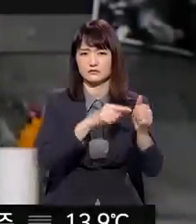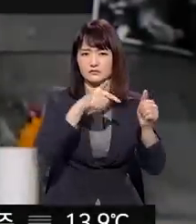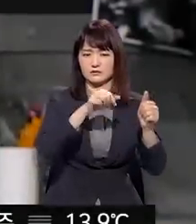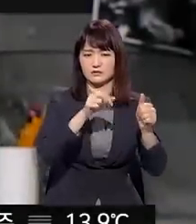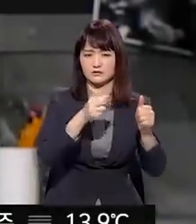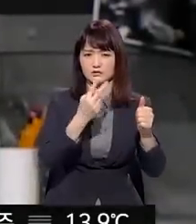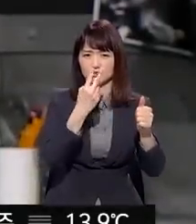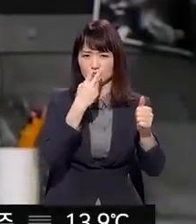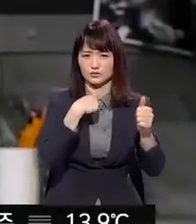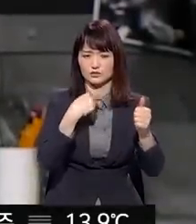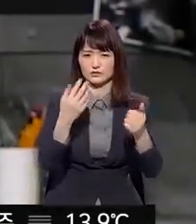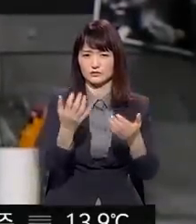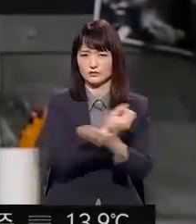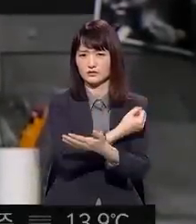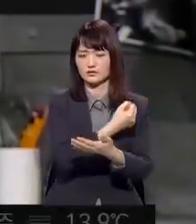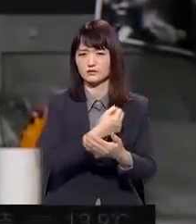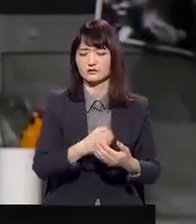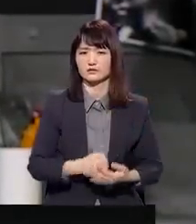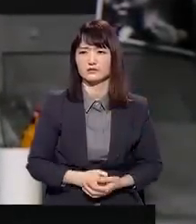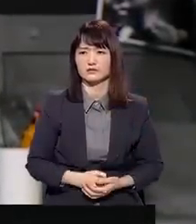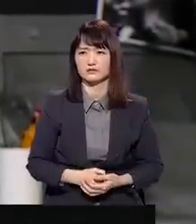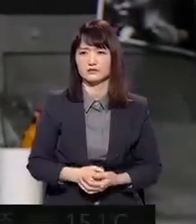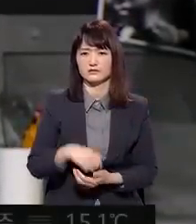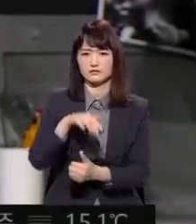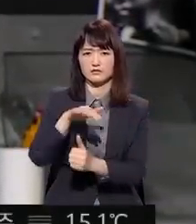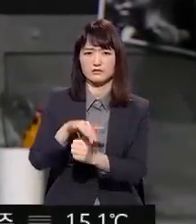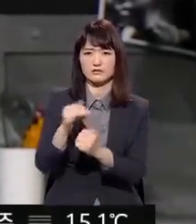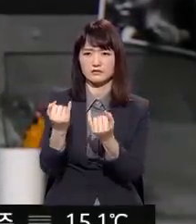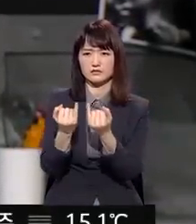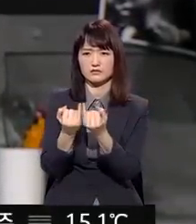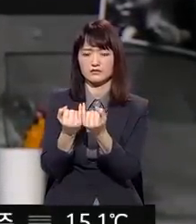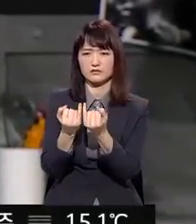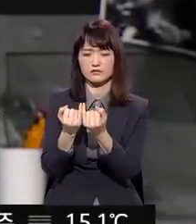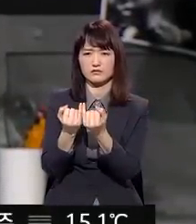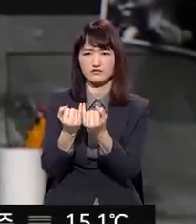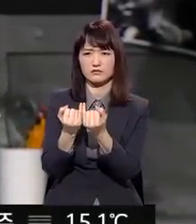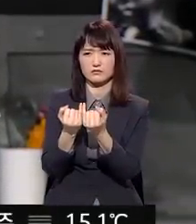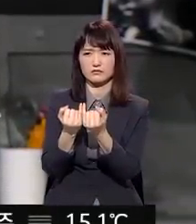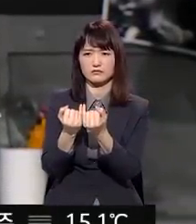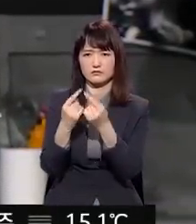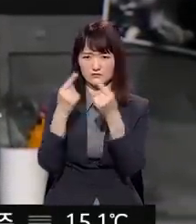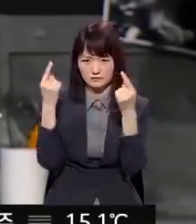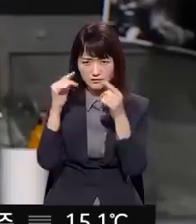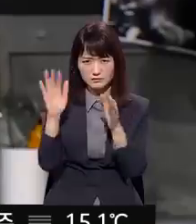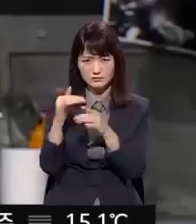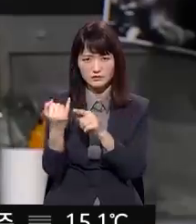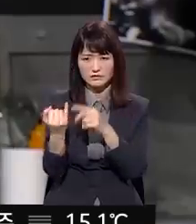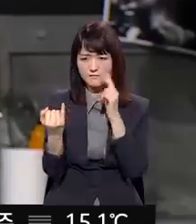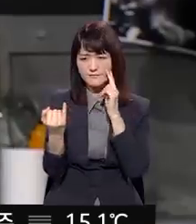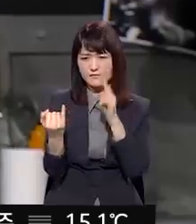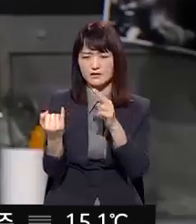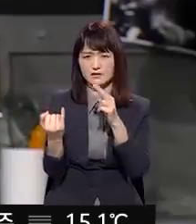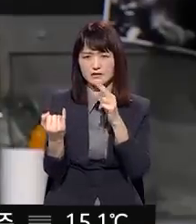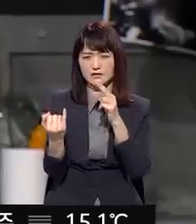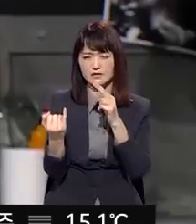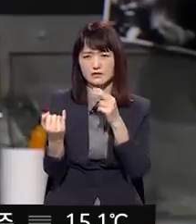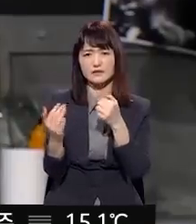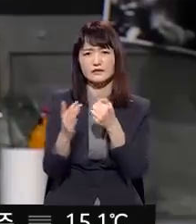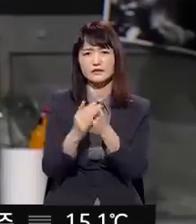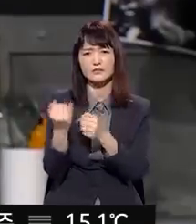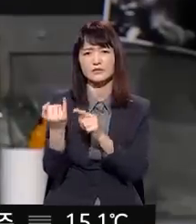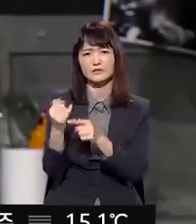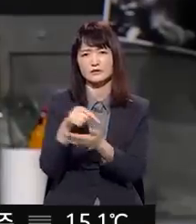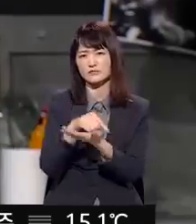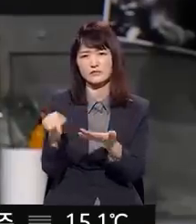이 어린 여학생한테 이 강 씨가 엄청나게 그리고 잔혹하게 계획적으로 했기 때문에 이 여성은 정말 상당한 피해를 보게 된